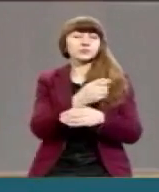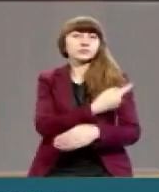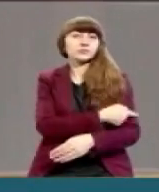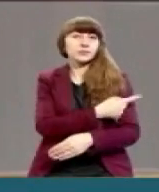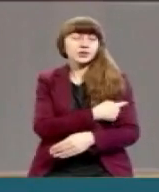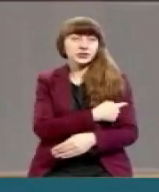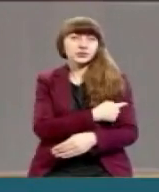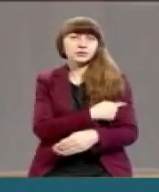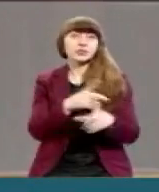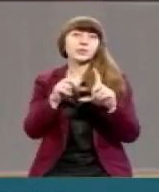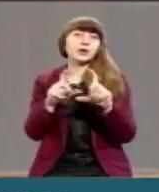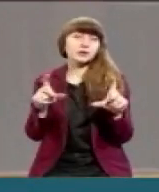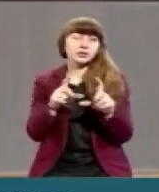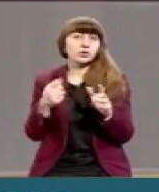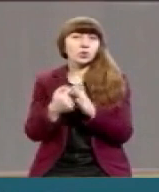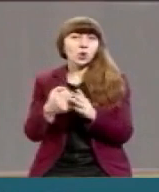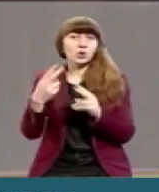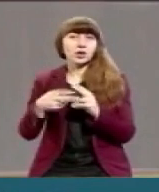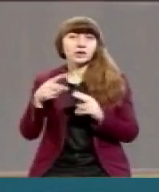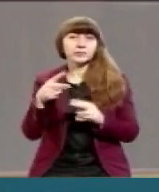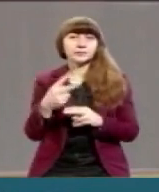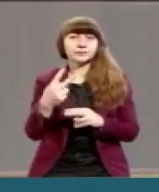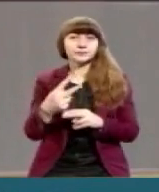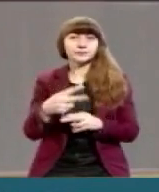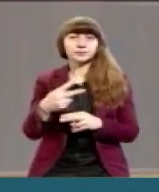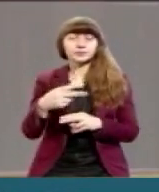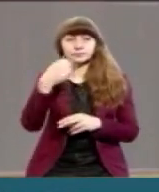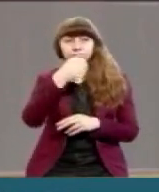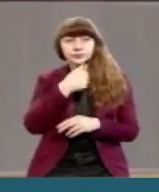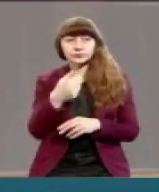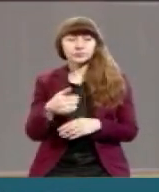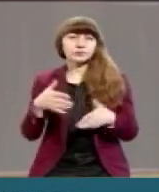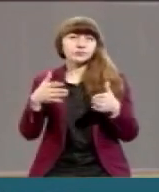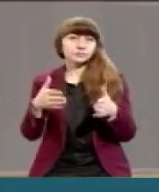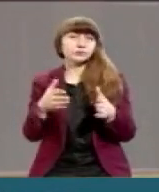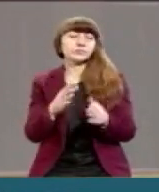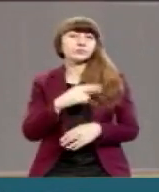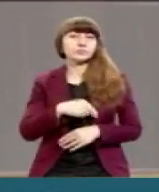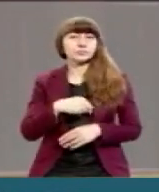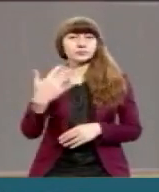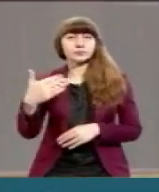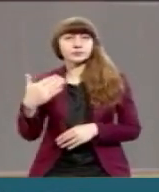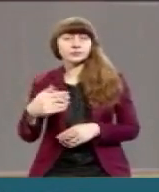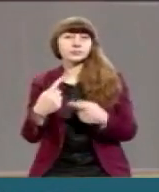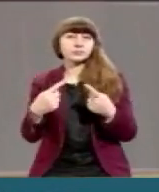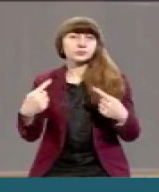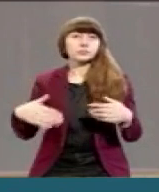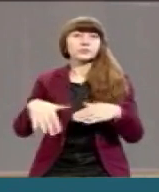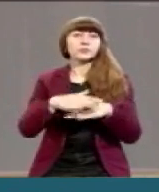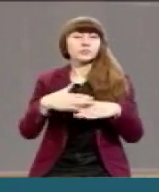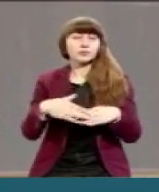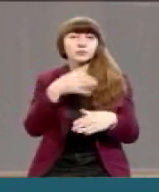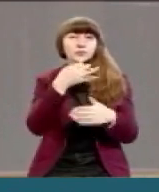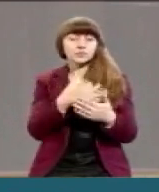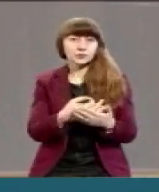шарттар жасасты. Аудандық маңызы бар автомобиль жолдарында 55 түрлі жауапкершілік серіктестік және шаруа қожалықтарымен жеке кәсіпкерлер